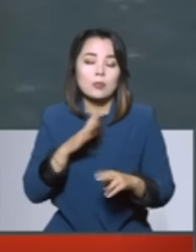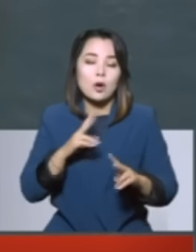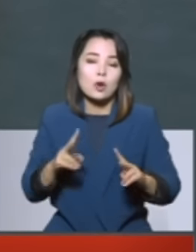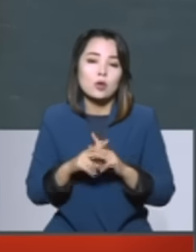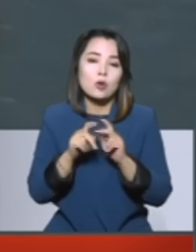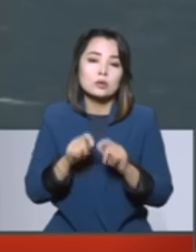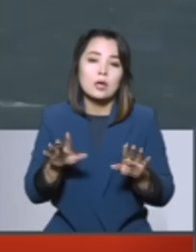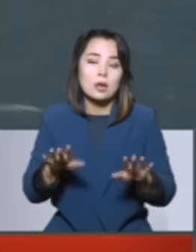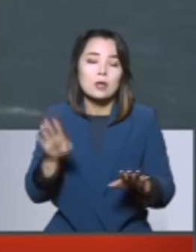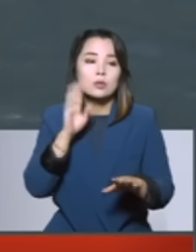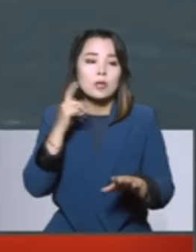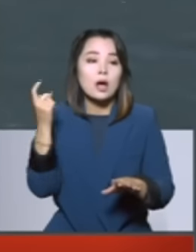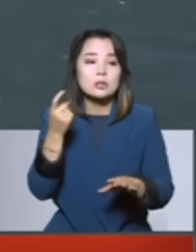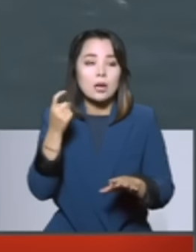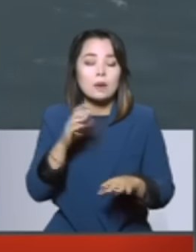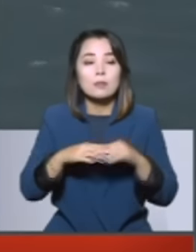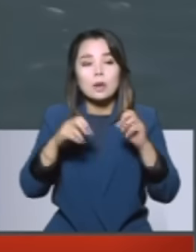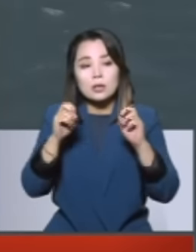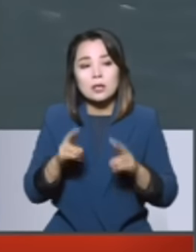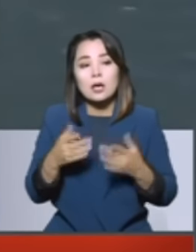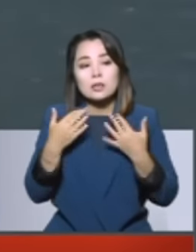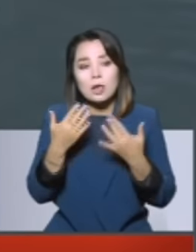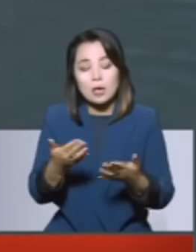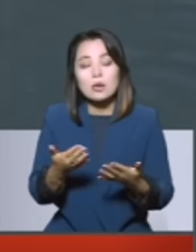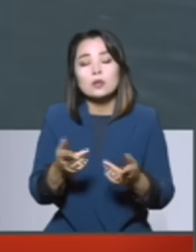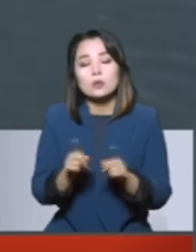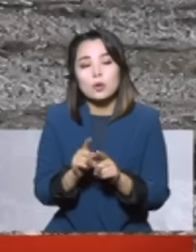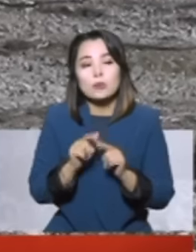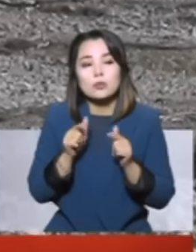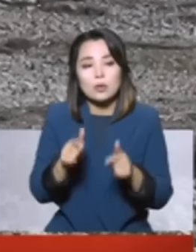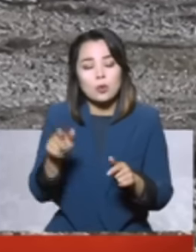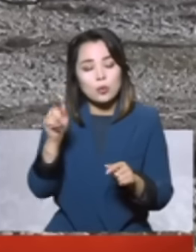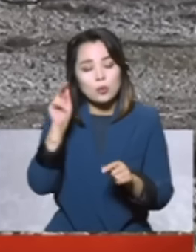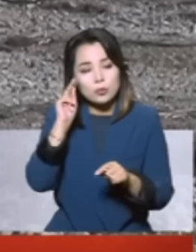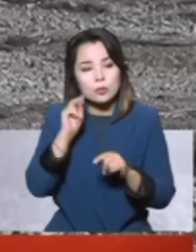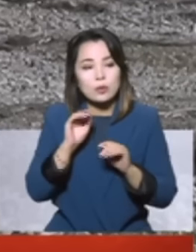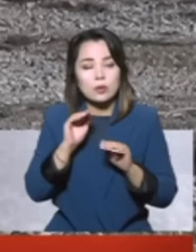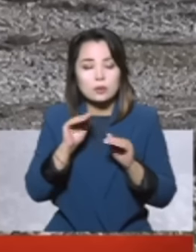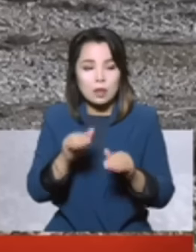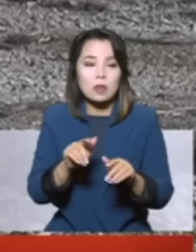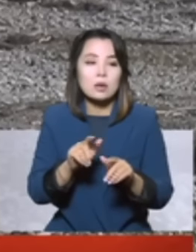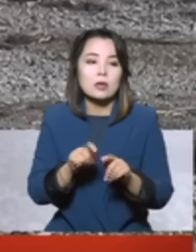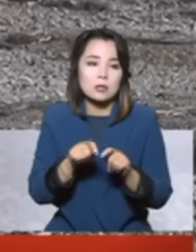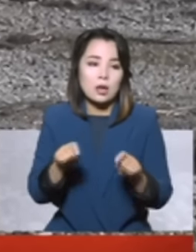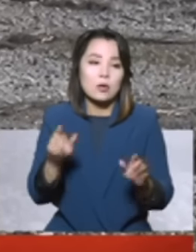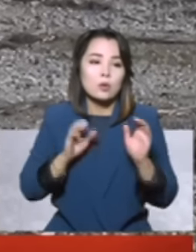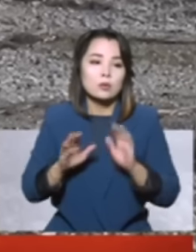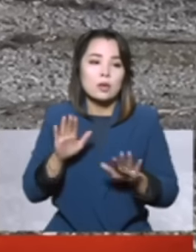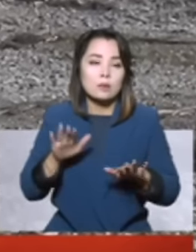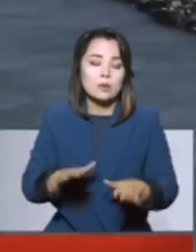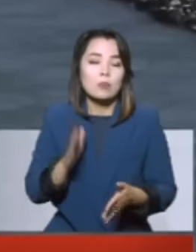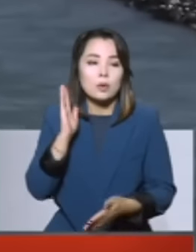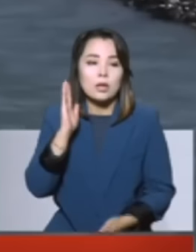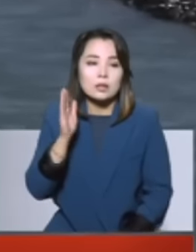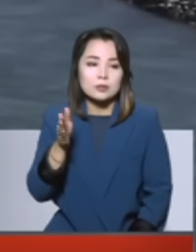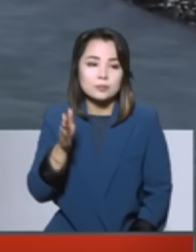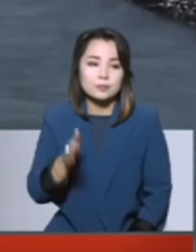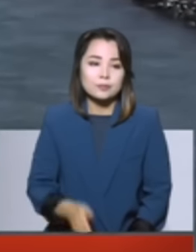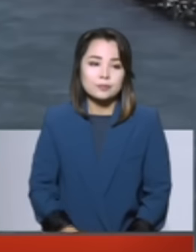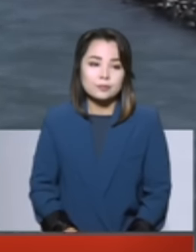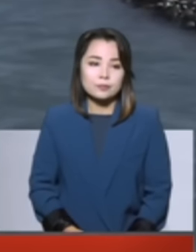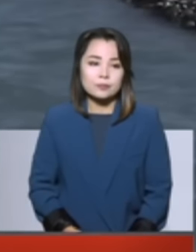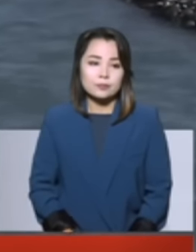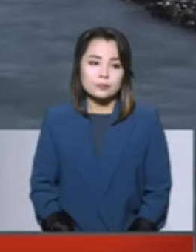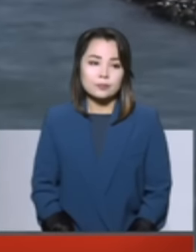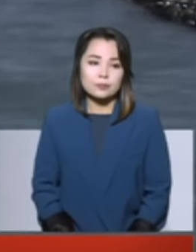бірінде су шаруашылығына қажет мамандар дайындалатын факультет ашылады. Қуаныш Қанатұлы, Самат Оразалинов, Қазақстан ұлттық арнасы, Жетісу